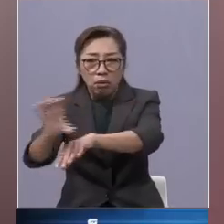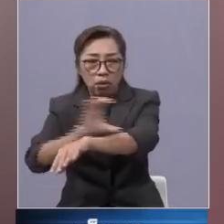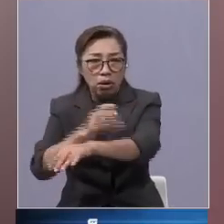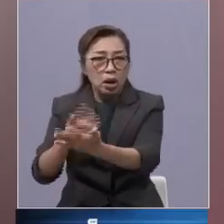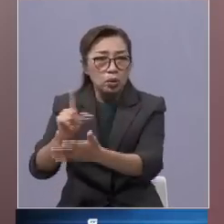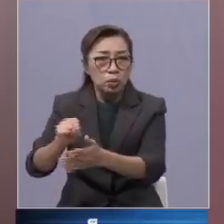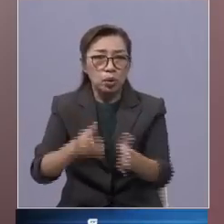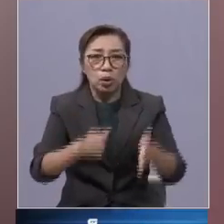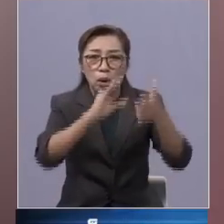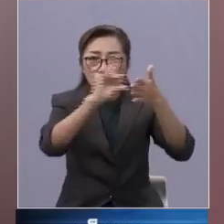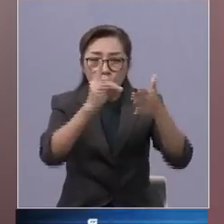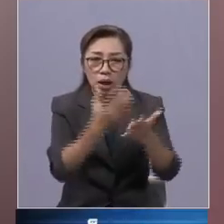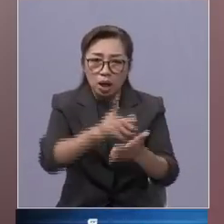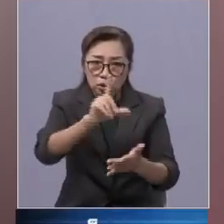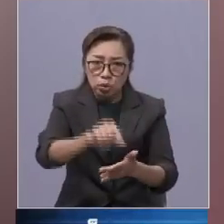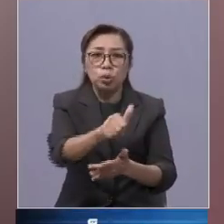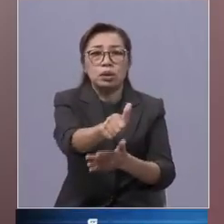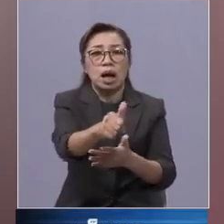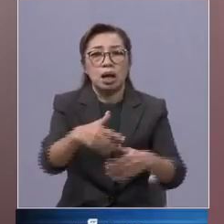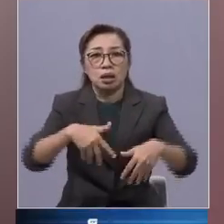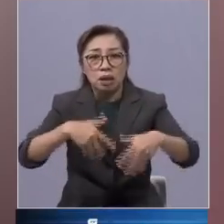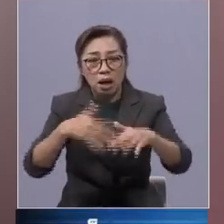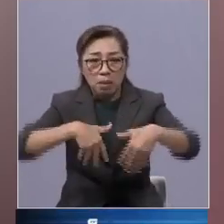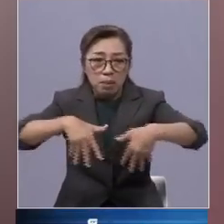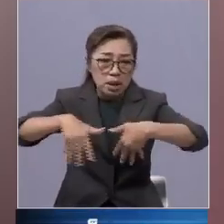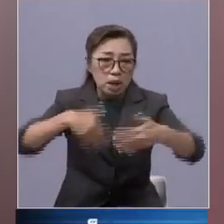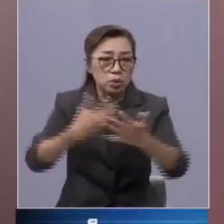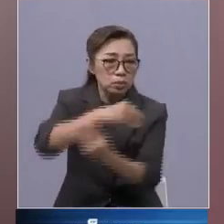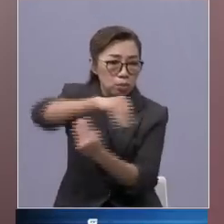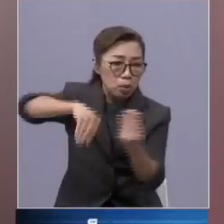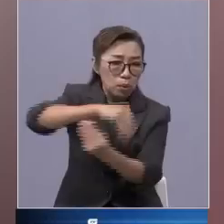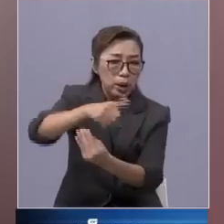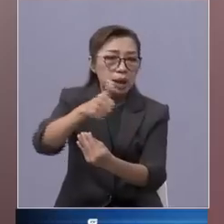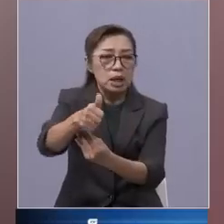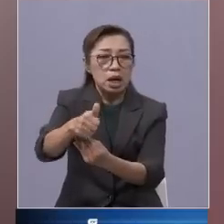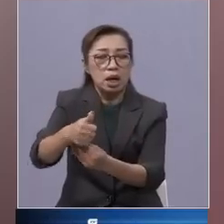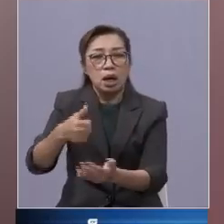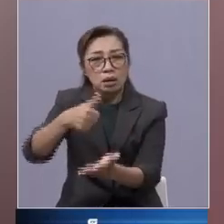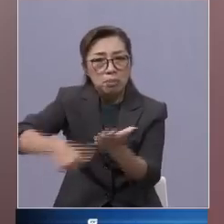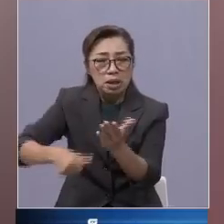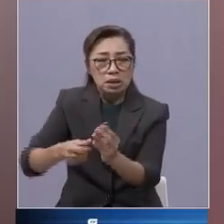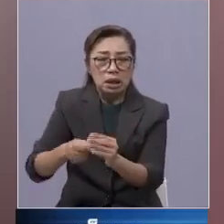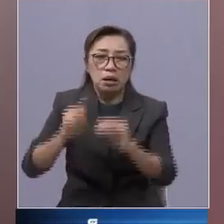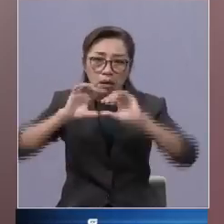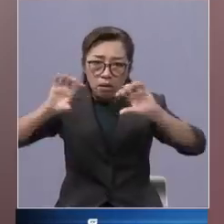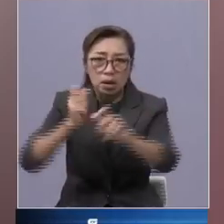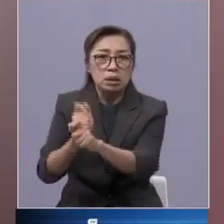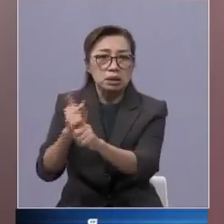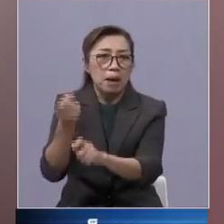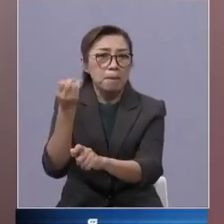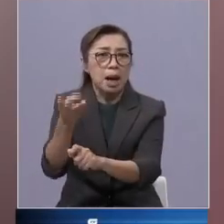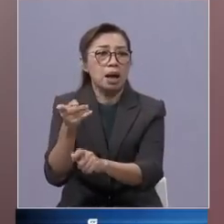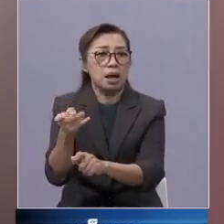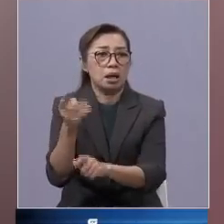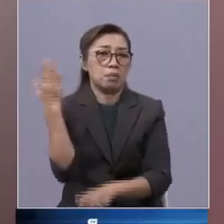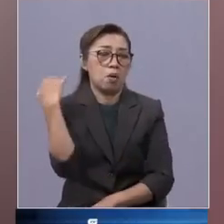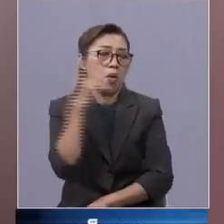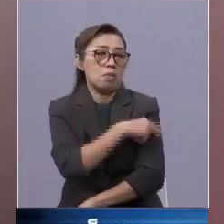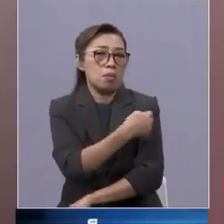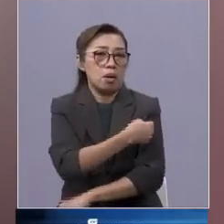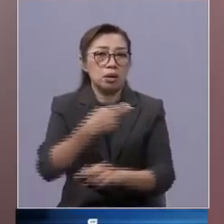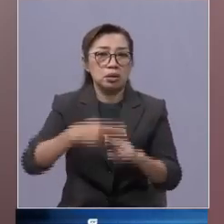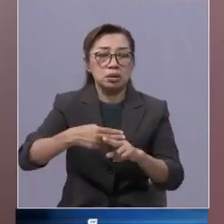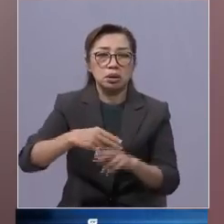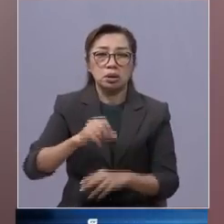เทพถูกลงและเมื่อเศรษฐกิจคึกคักรัฐก็เก็บภาษีได้มากขึ้นก็เป็นคำพูดของหมอเลียบนายแพทย์สุรพงษ์สืบวง